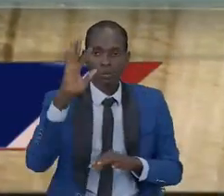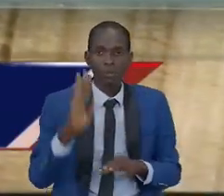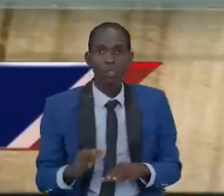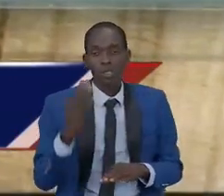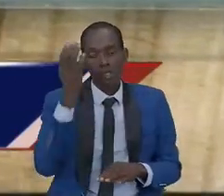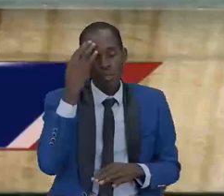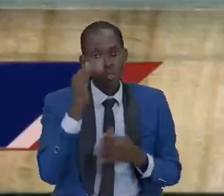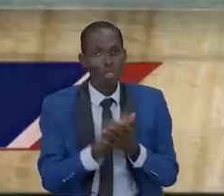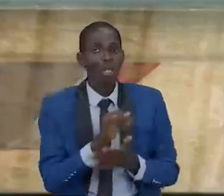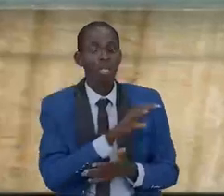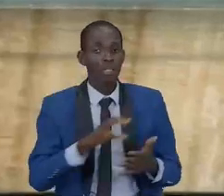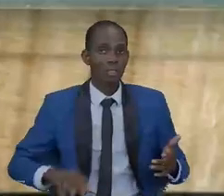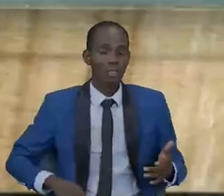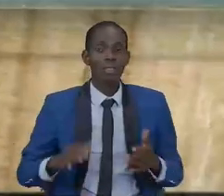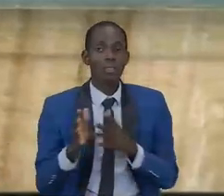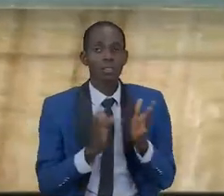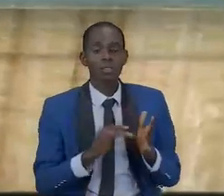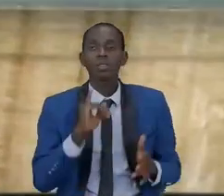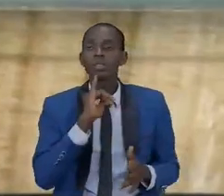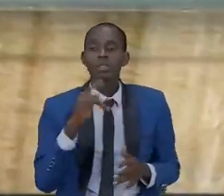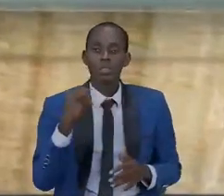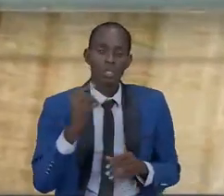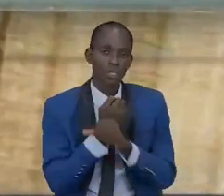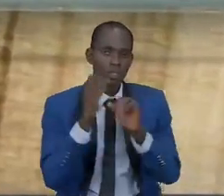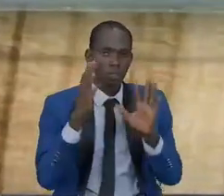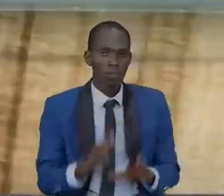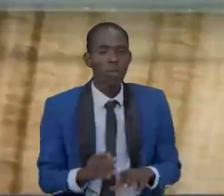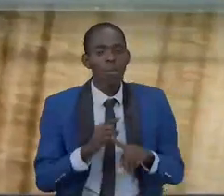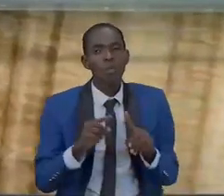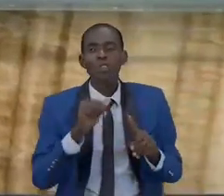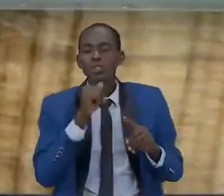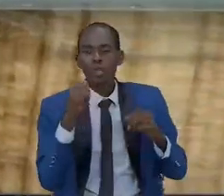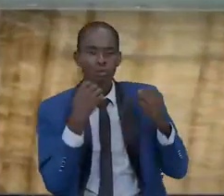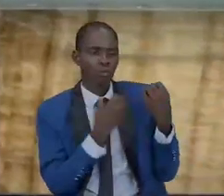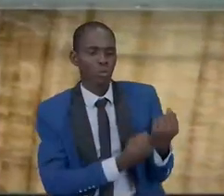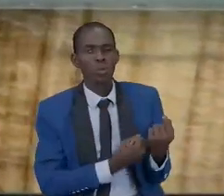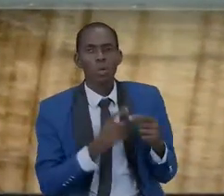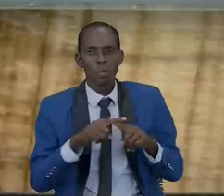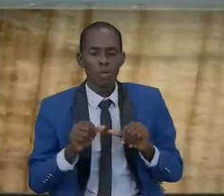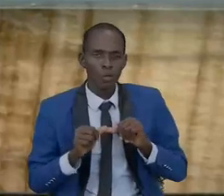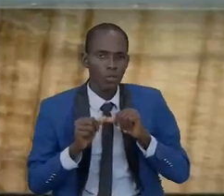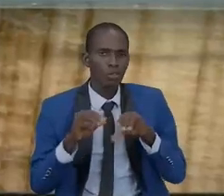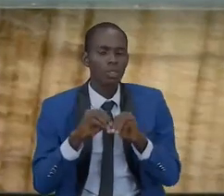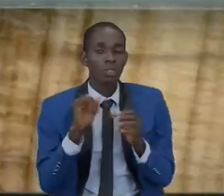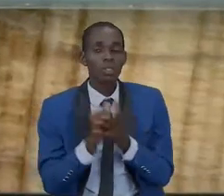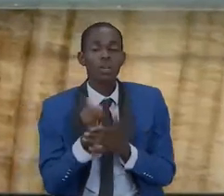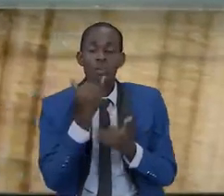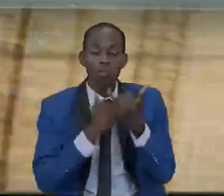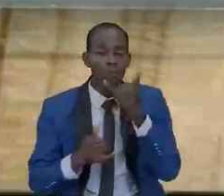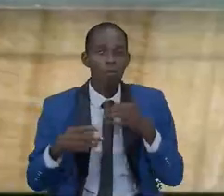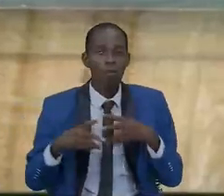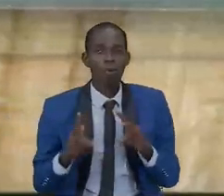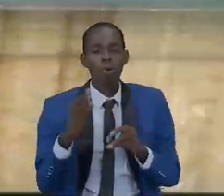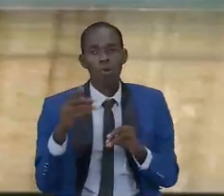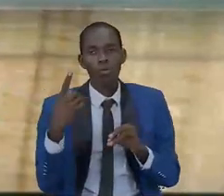maintenant ils sont incorrigibles ils contenus dans si cette mauvaise voie il constitution mauvais chemin de